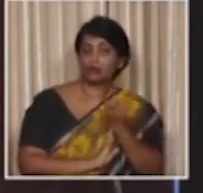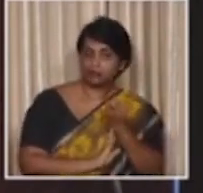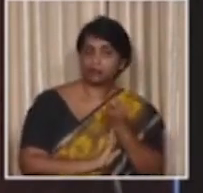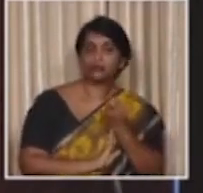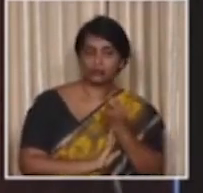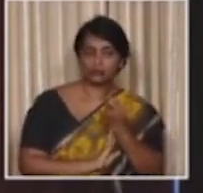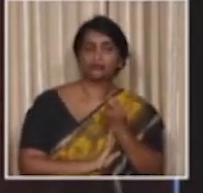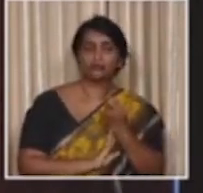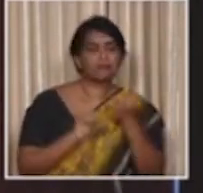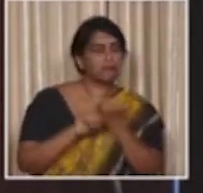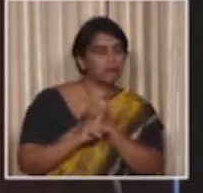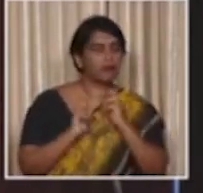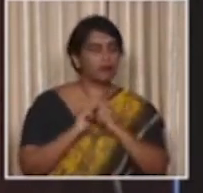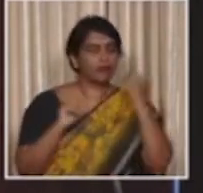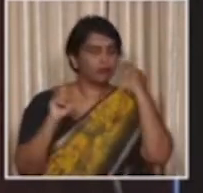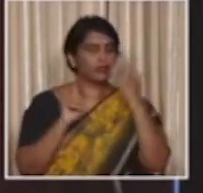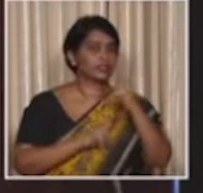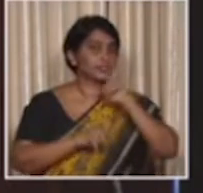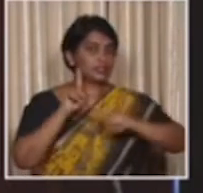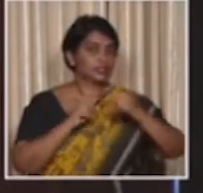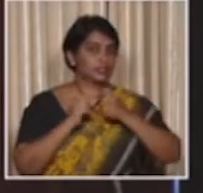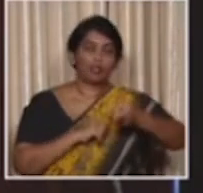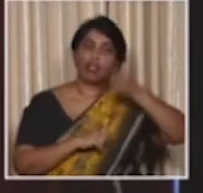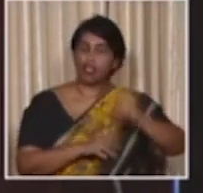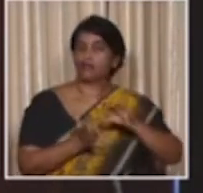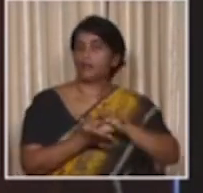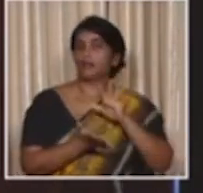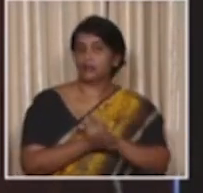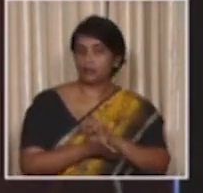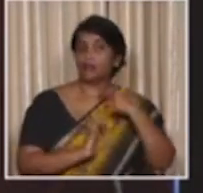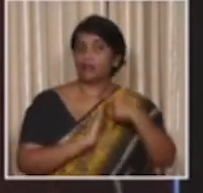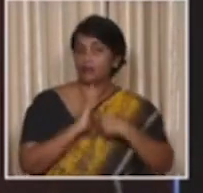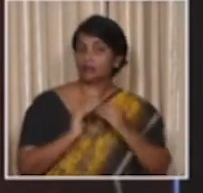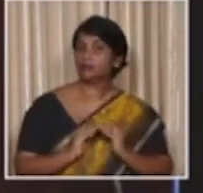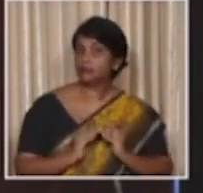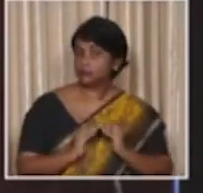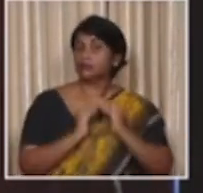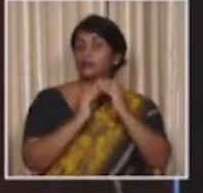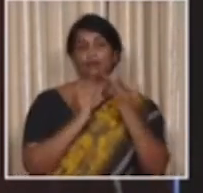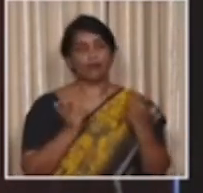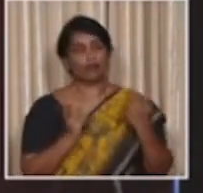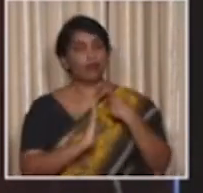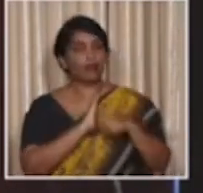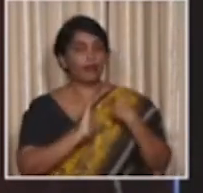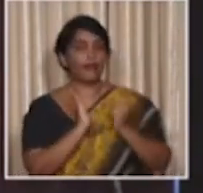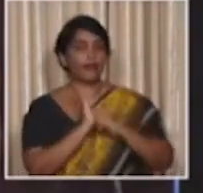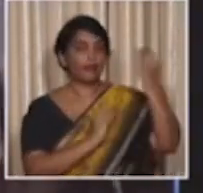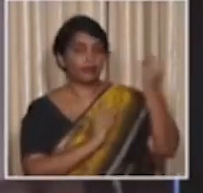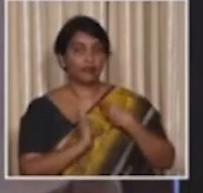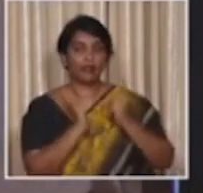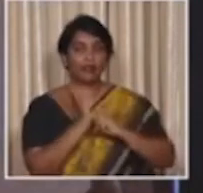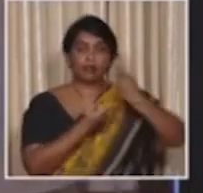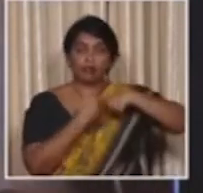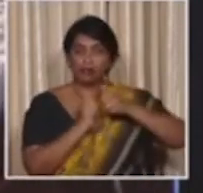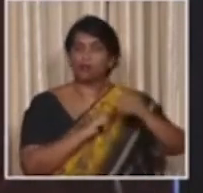වඩා බලපාන මේ කාරණාව සාකච්ඡාවට අරගෙන සම්මත කරලා දෙන්න. මොකද මේ රට ගොඩ නැගෙන්නේ, මේ රටට ණය ලැබෙන්නේ, ණය